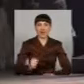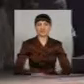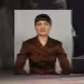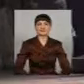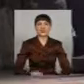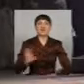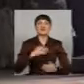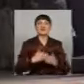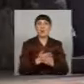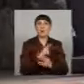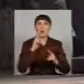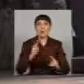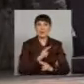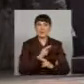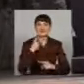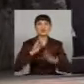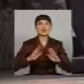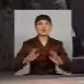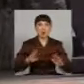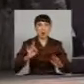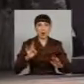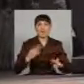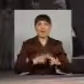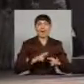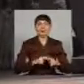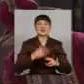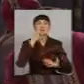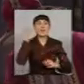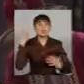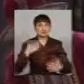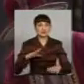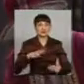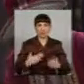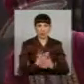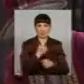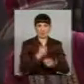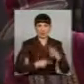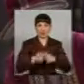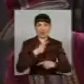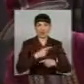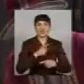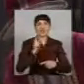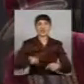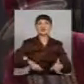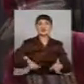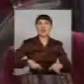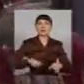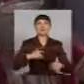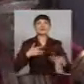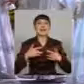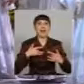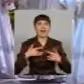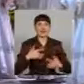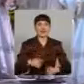Все новое в опере, со слов режиссера-постановщика, это хорошо забытое старое. Такого же мнения придерживается и директор ГАТОП